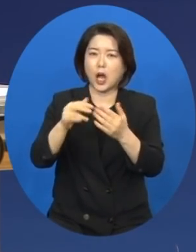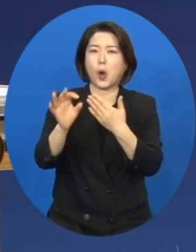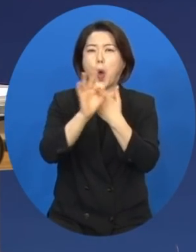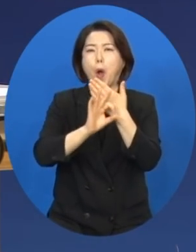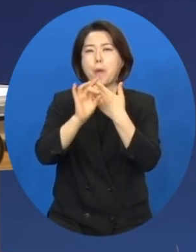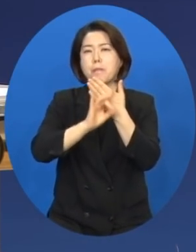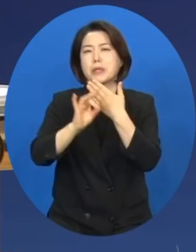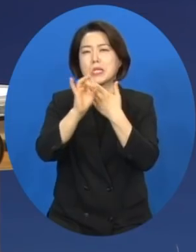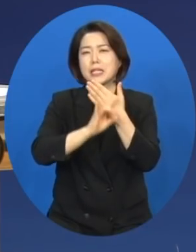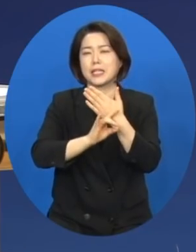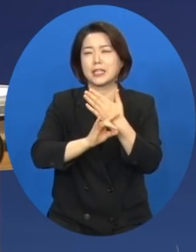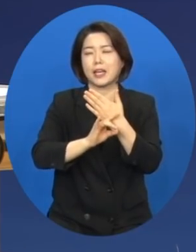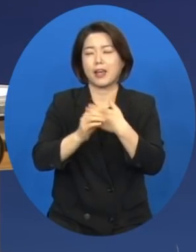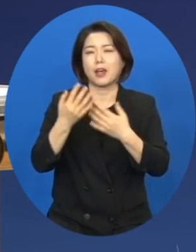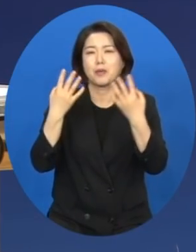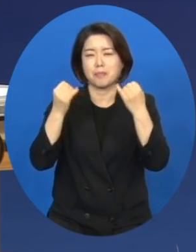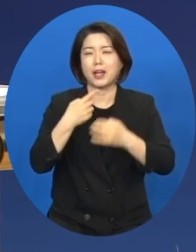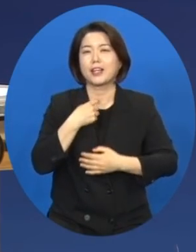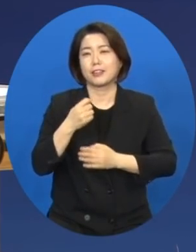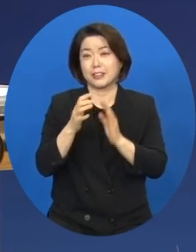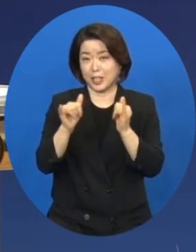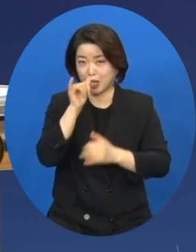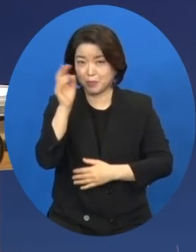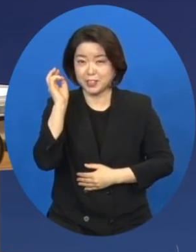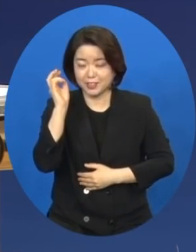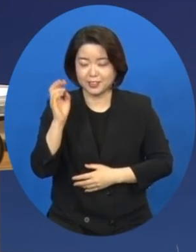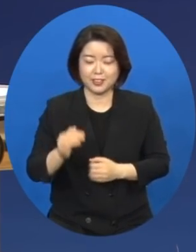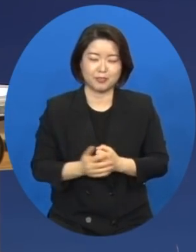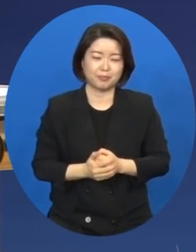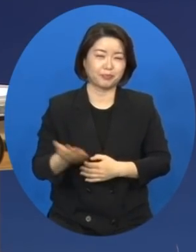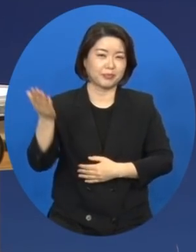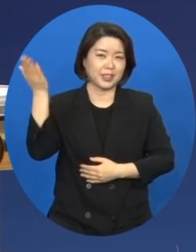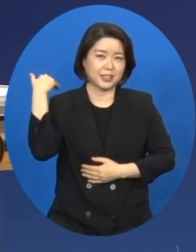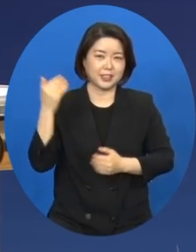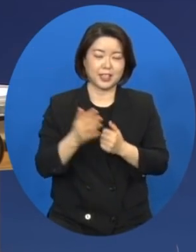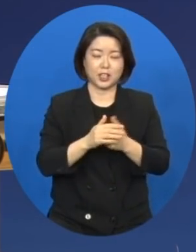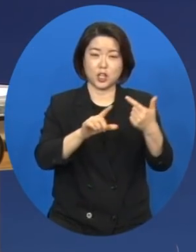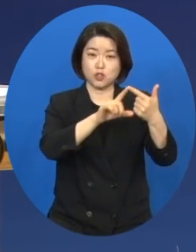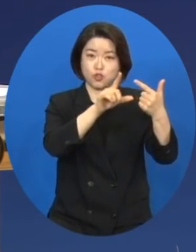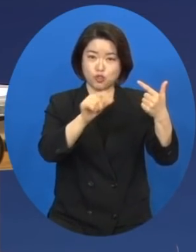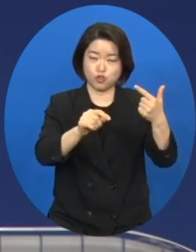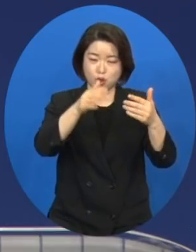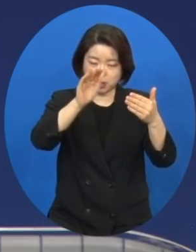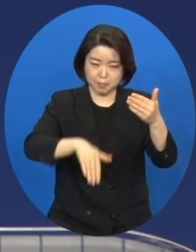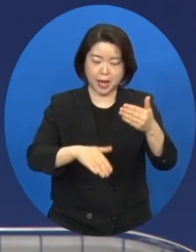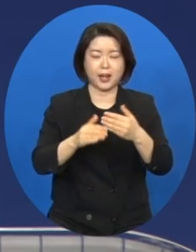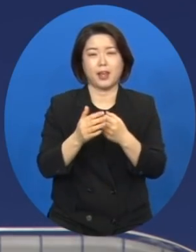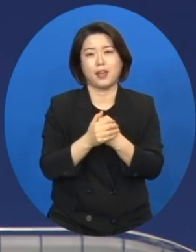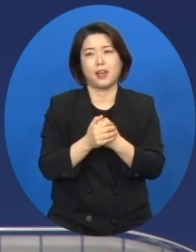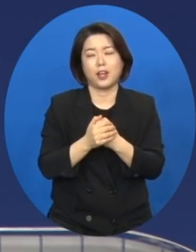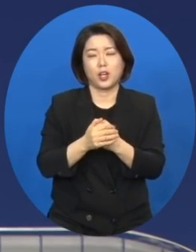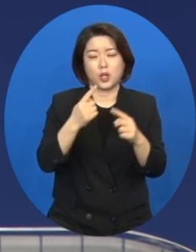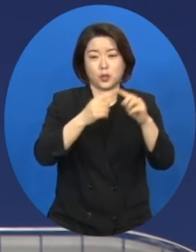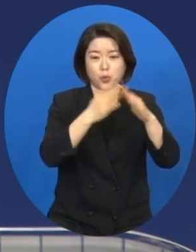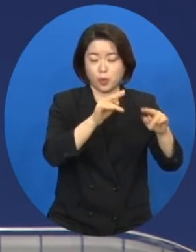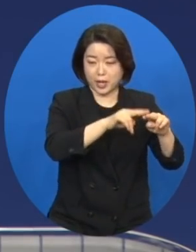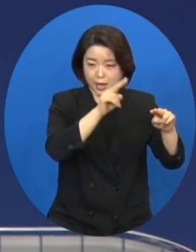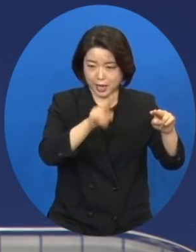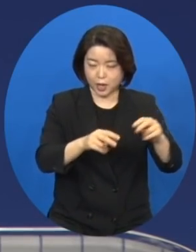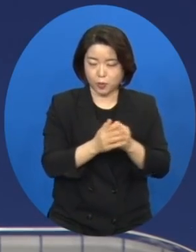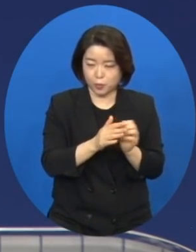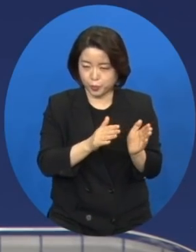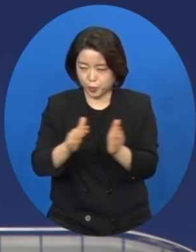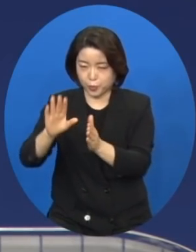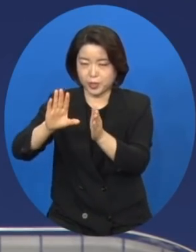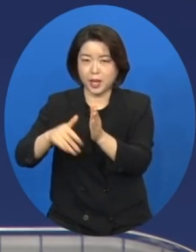분들이 계실지 모르겠습니다. 제가 지난 6월 말에 교회를 이제 사임을 하고 나올 때쯤에 한 가정이 저희